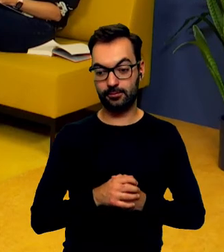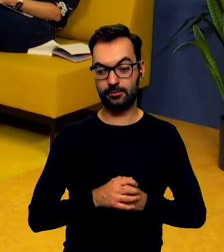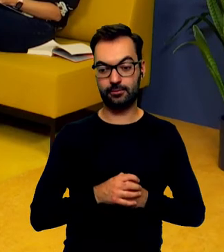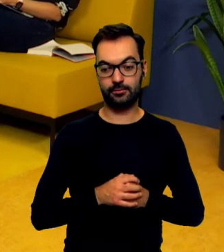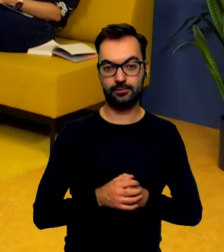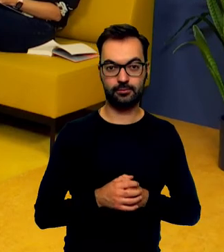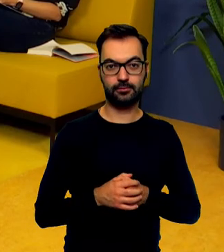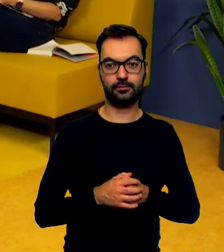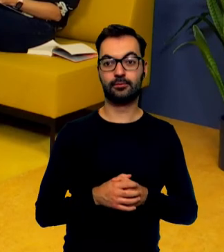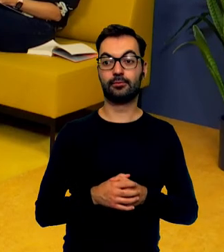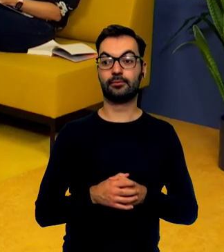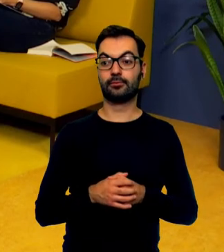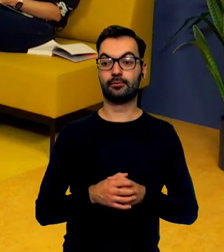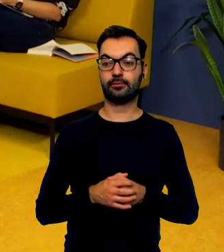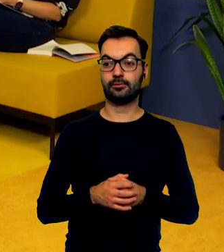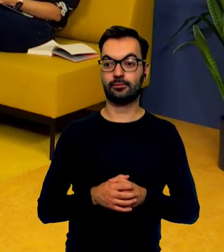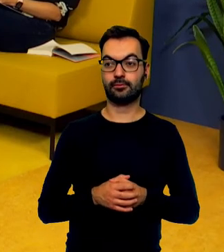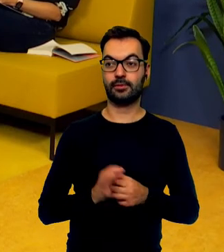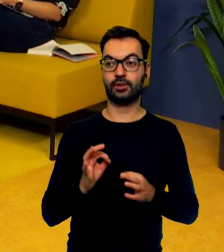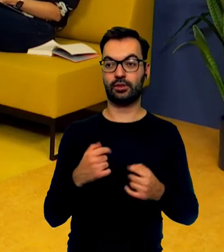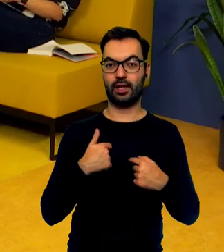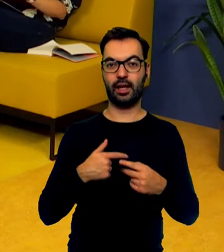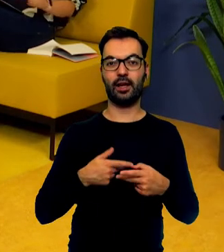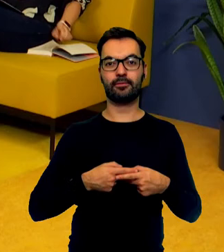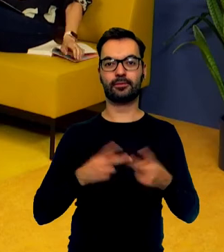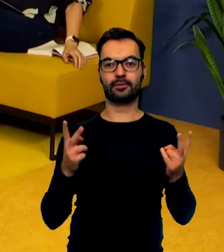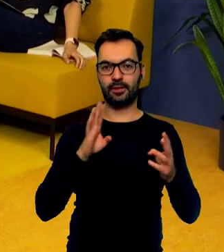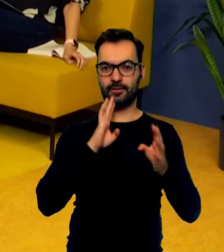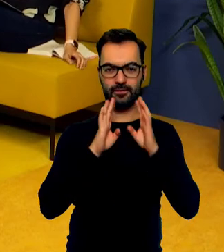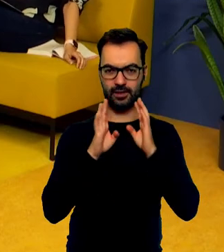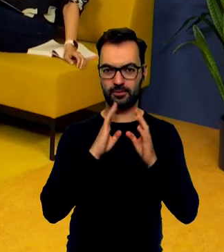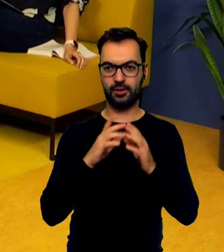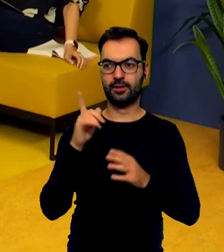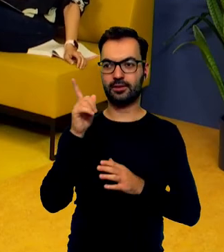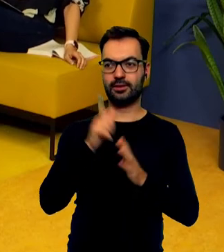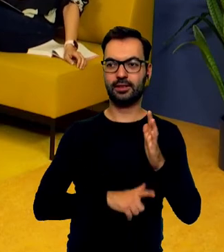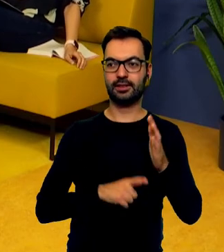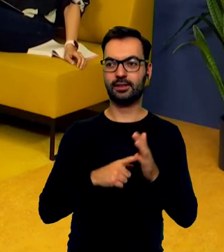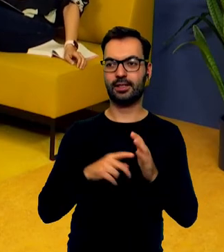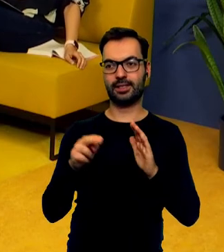W każdym razie ja dzisiaj opublikowałem na Facebooku